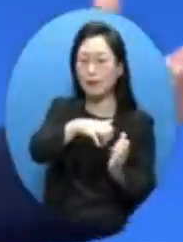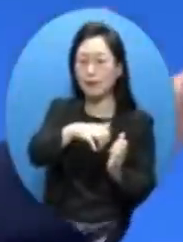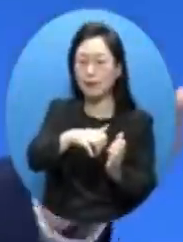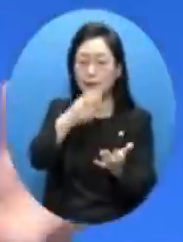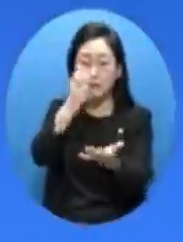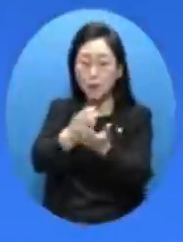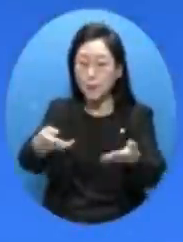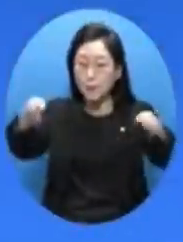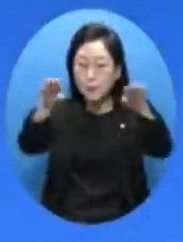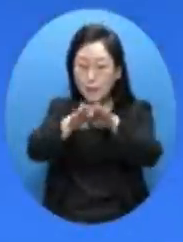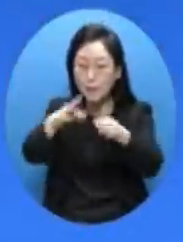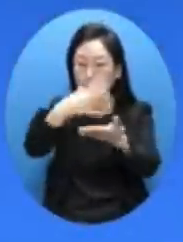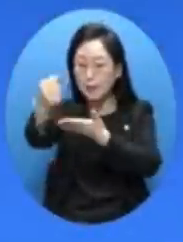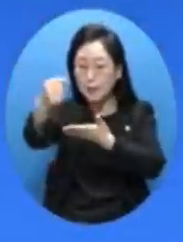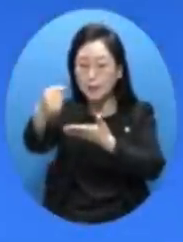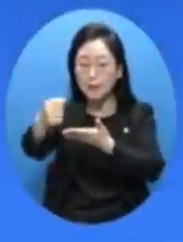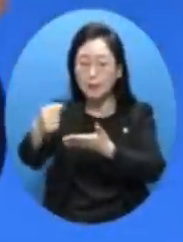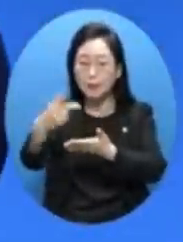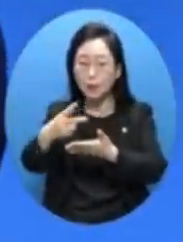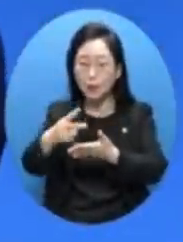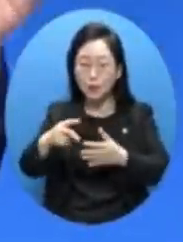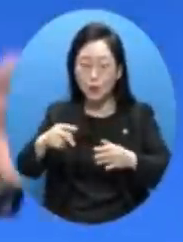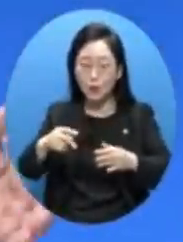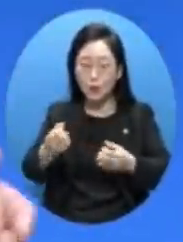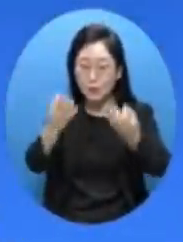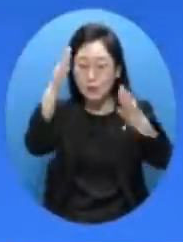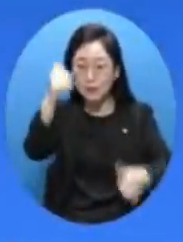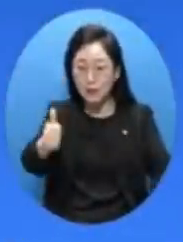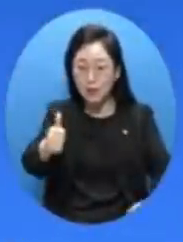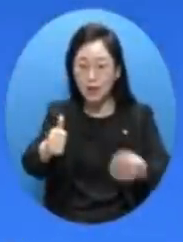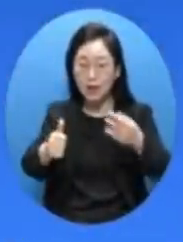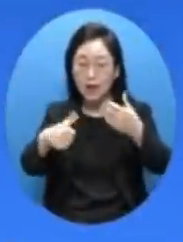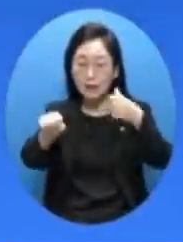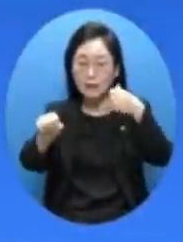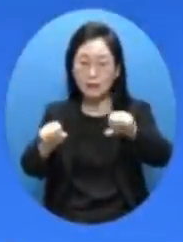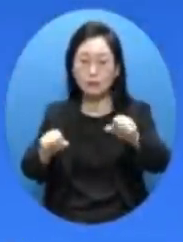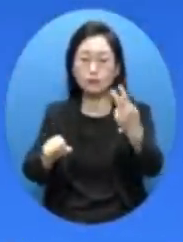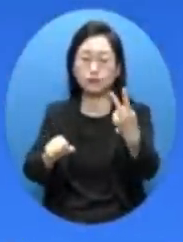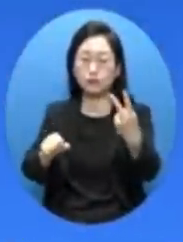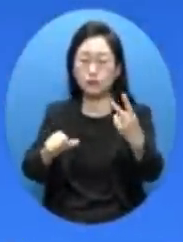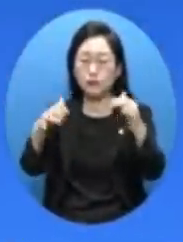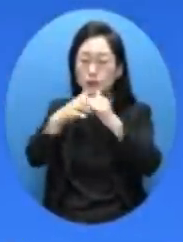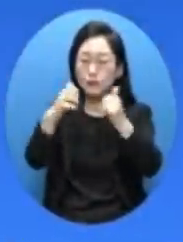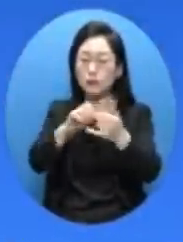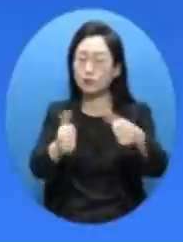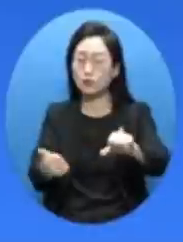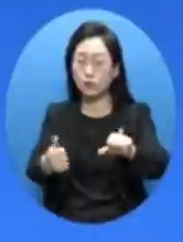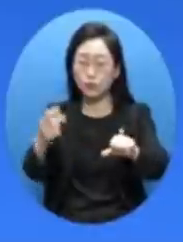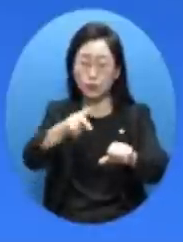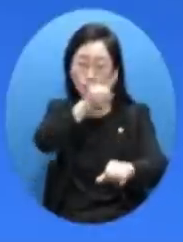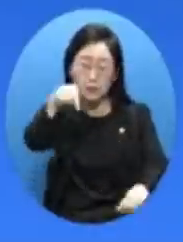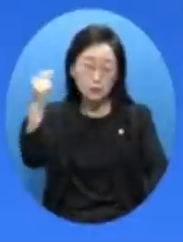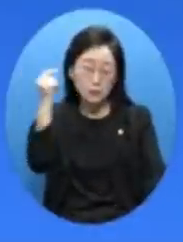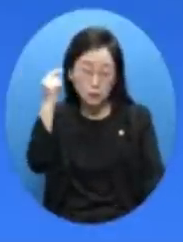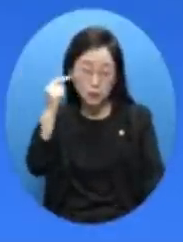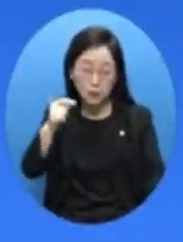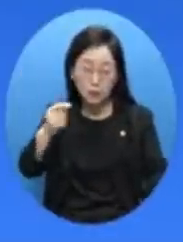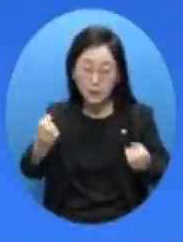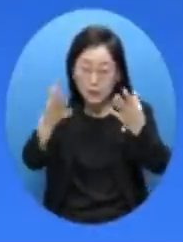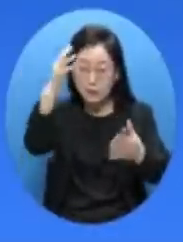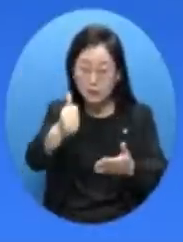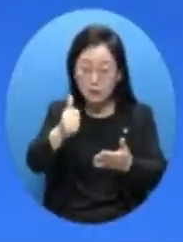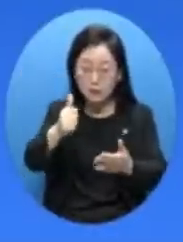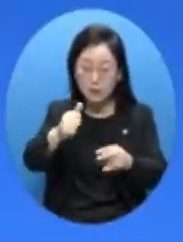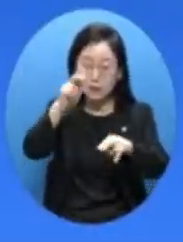빼앗기고 엘리 제사장의 두 아들도 전쟁에서 죽고 그 소식을 들은 엘리 제사장도 그 말을 듣고 의자에서